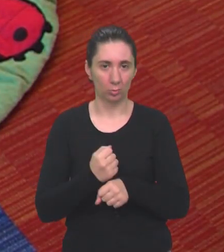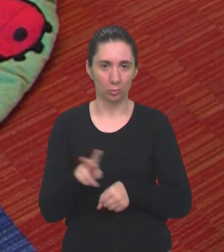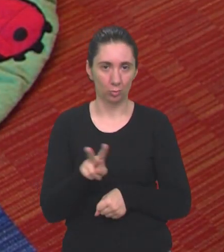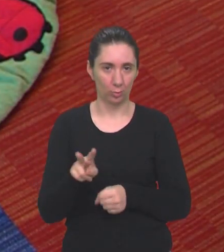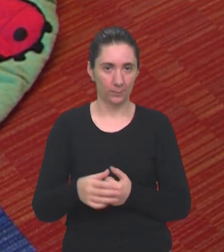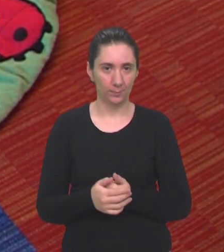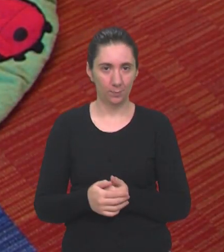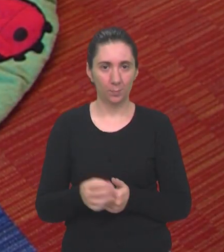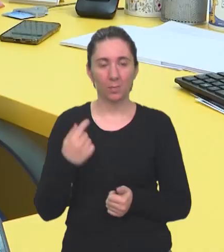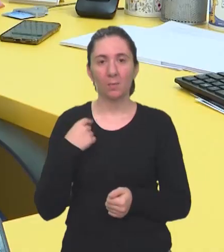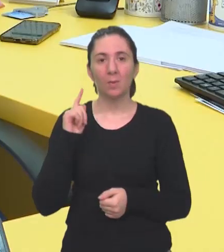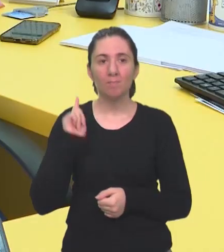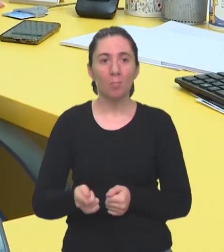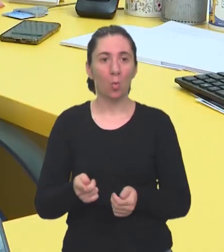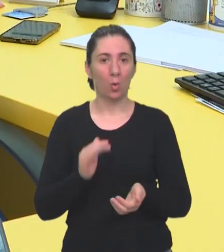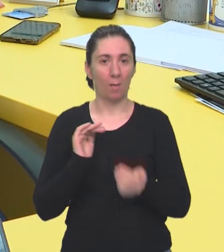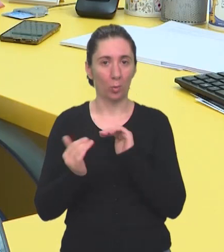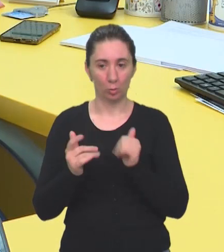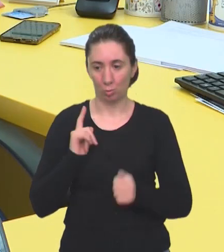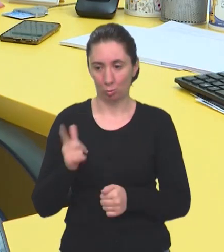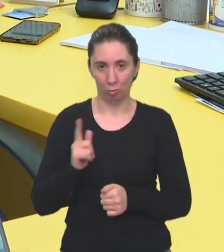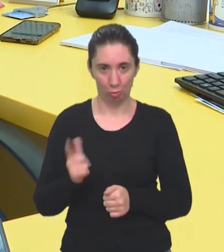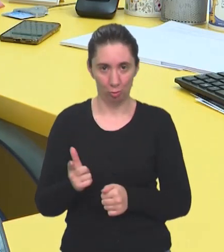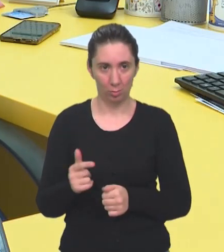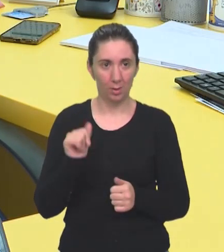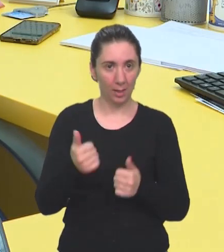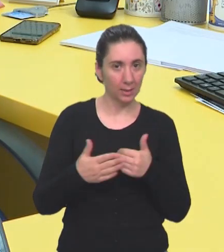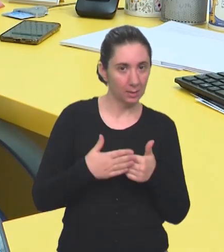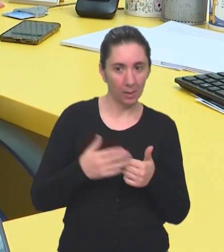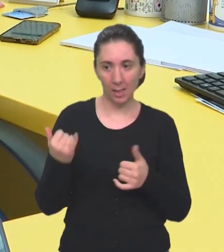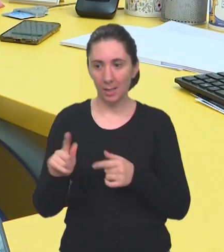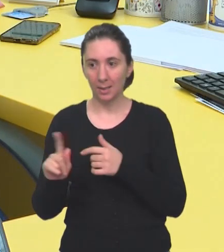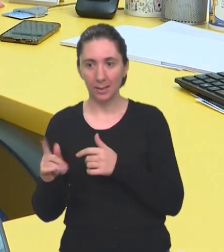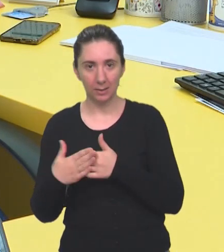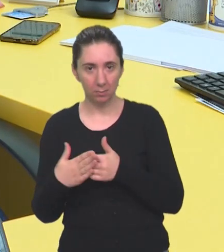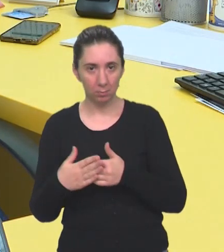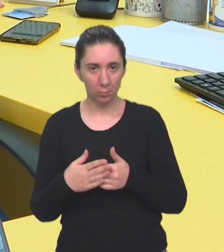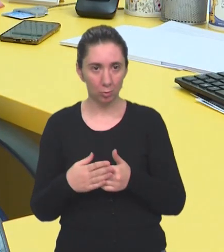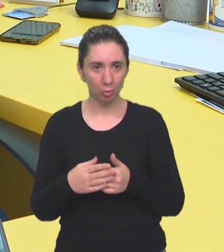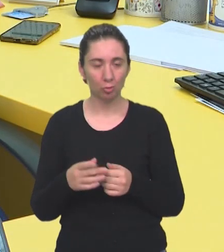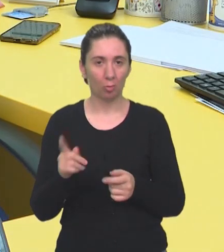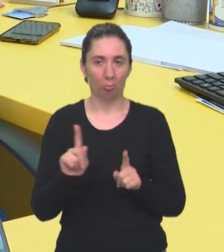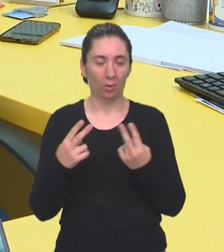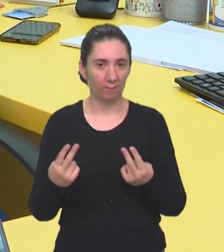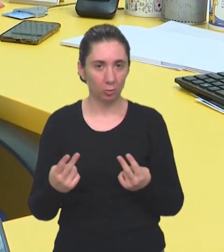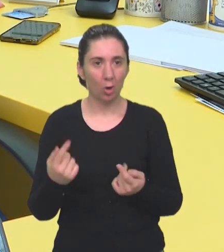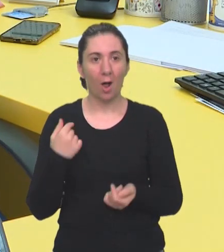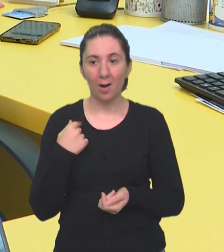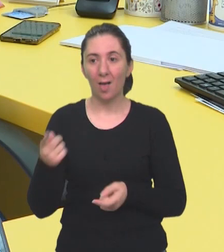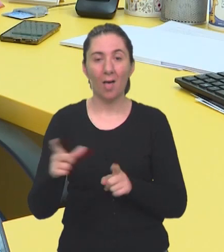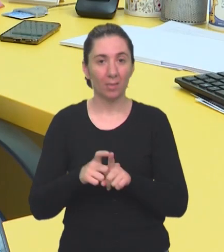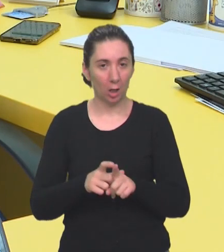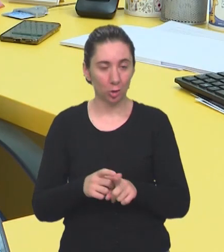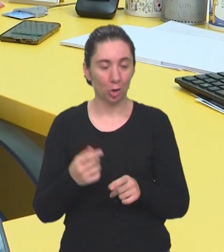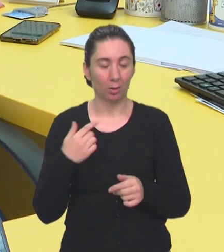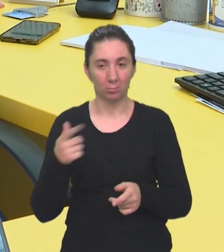funkcioniraju. Mi moramo moći surađivati, bili se mi simpatični ili ne, to je nebitno, i u slučaju ja i Dražen međusobno si